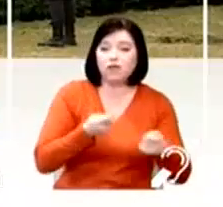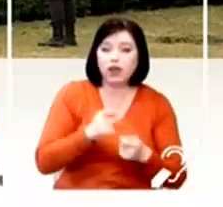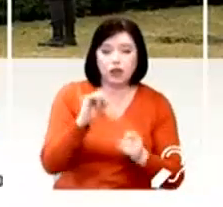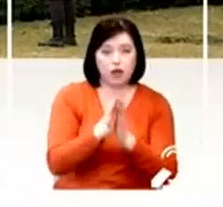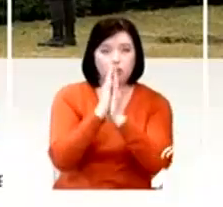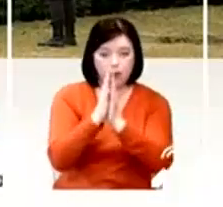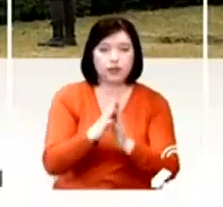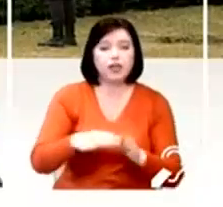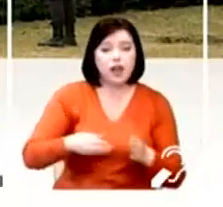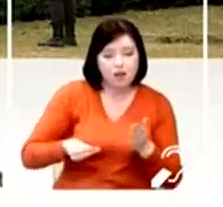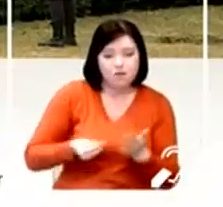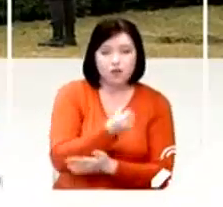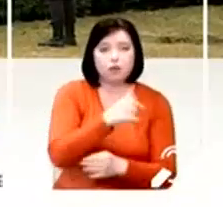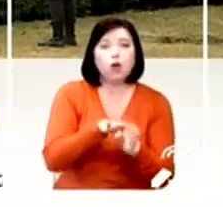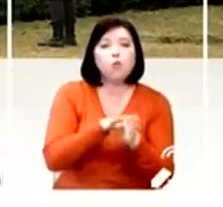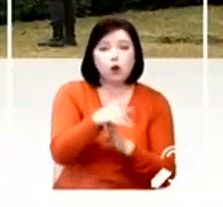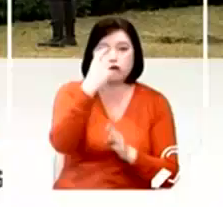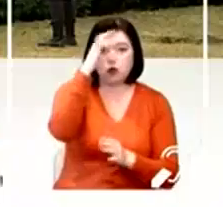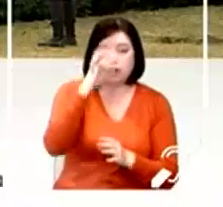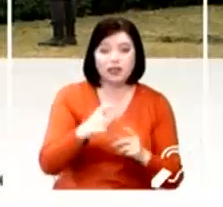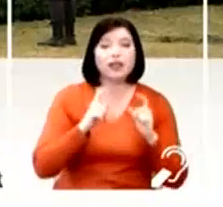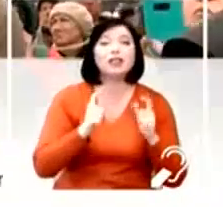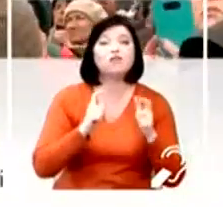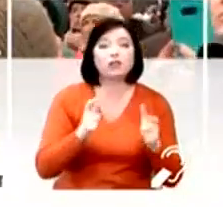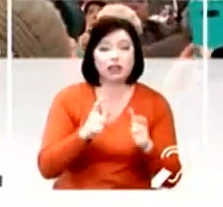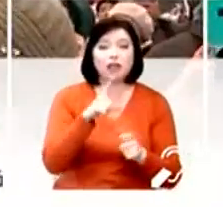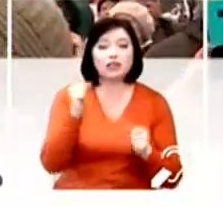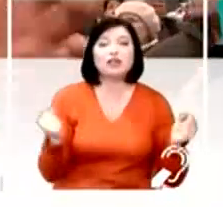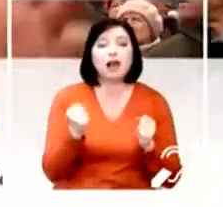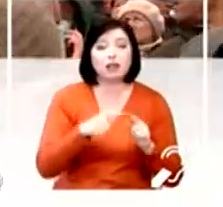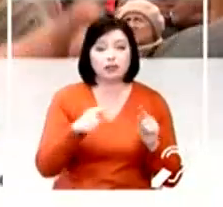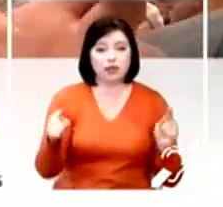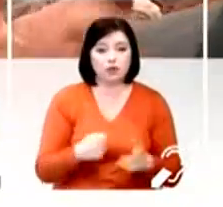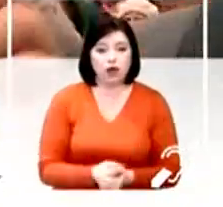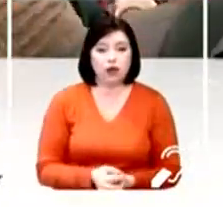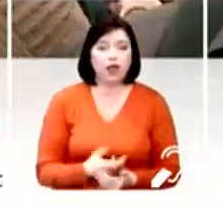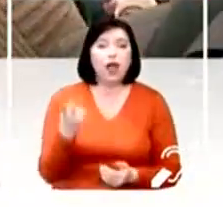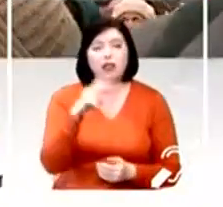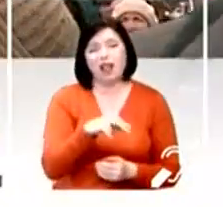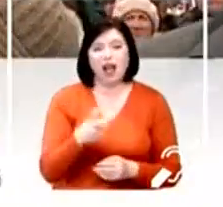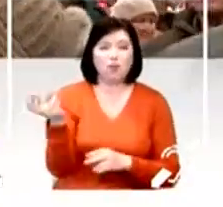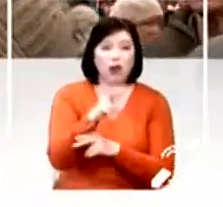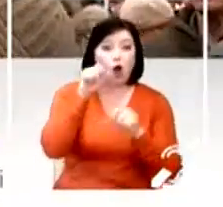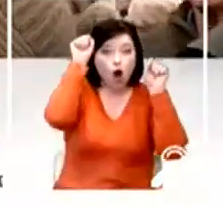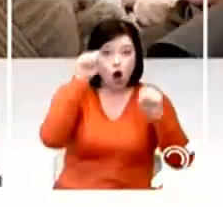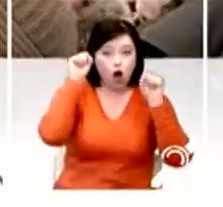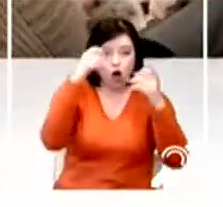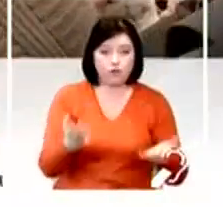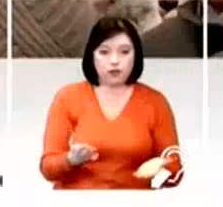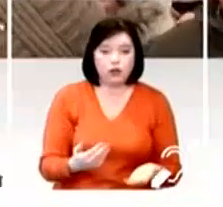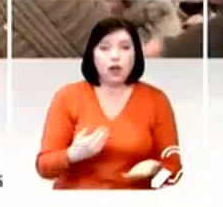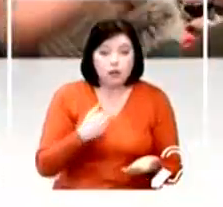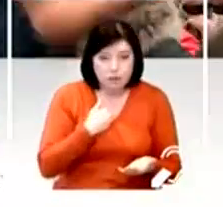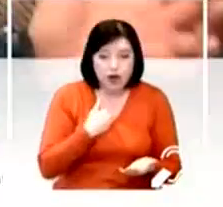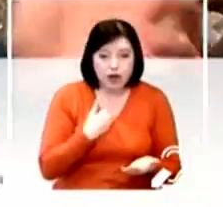cerut achitarea integrală a facturilor pentru cele 3 luni de iarnă. Zici că se grămădesc o turmă de oi acolo. Noi suntem